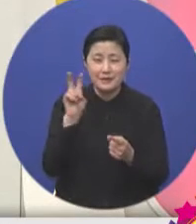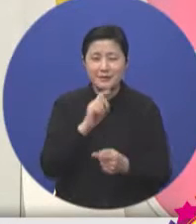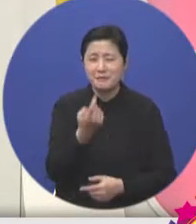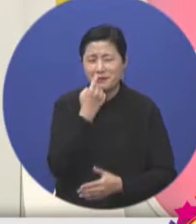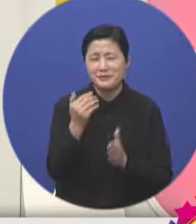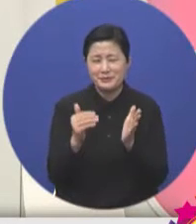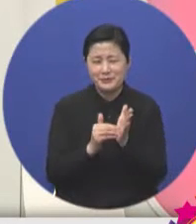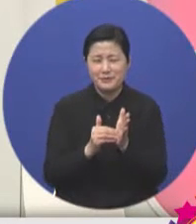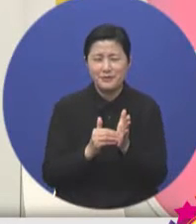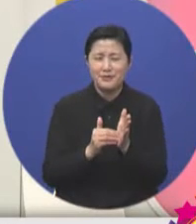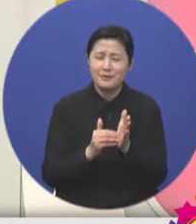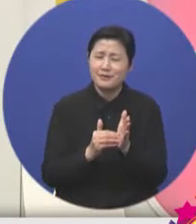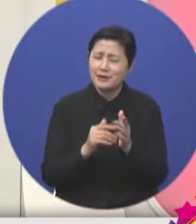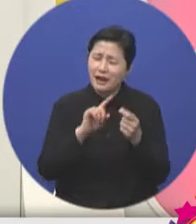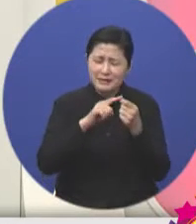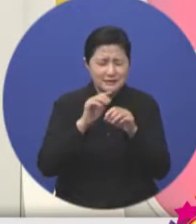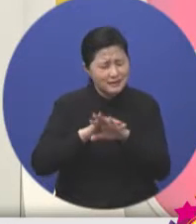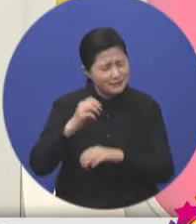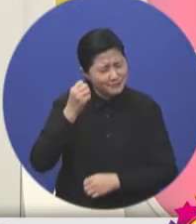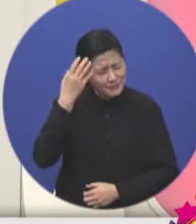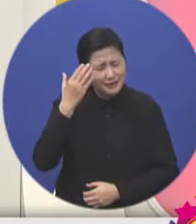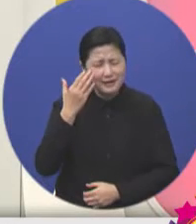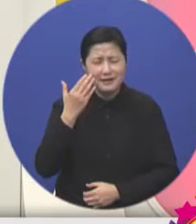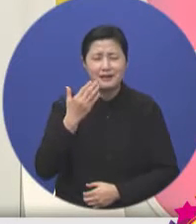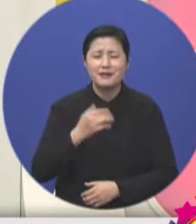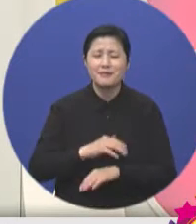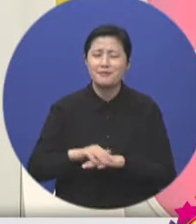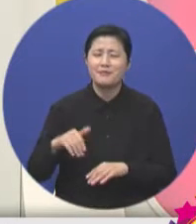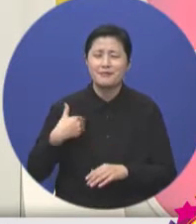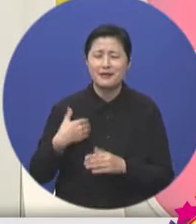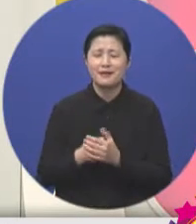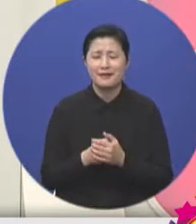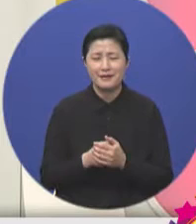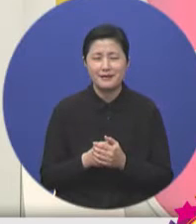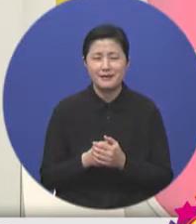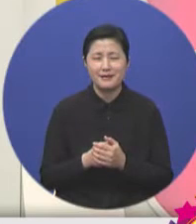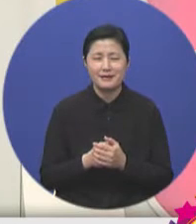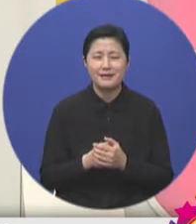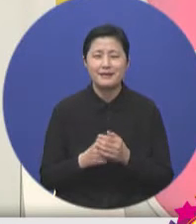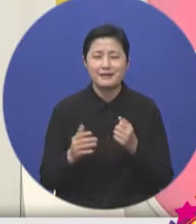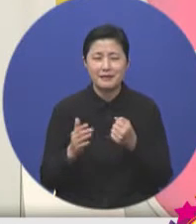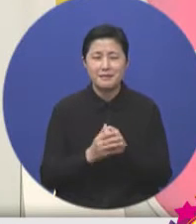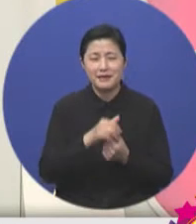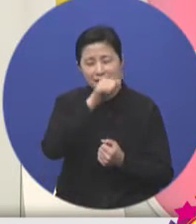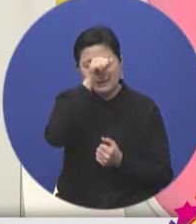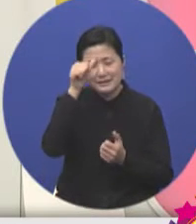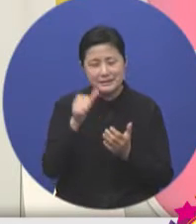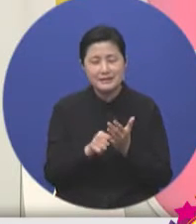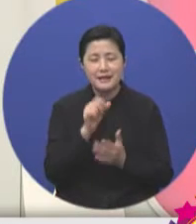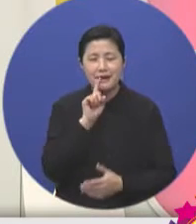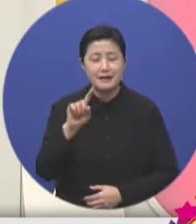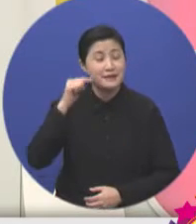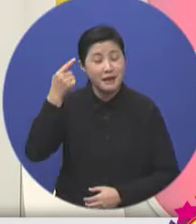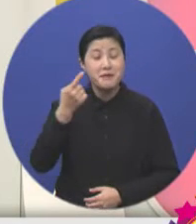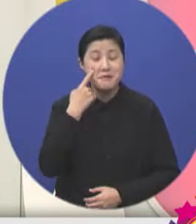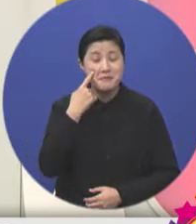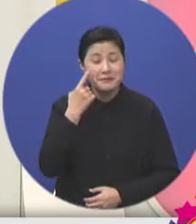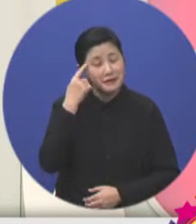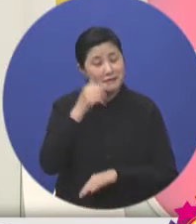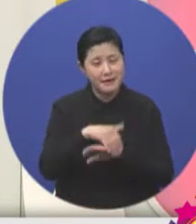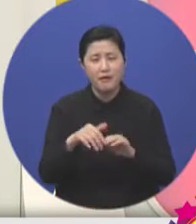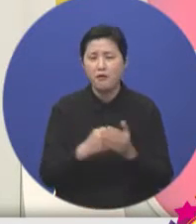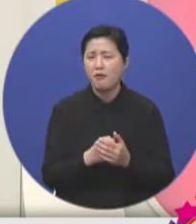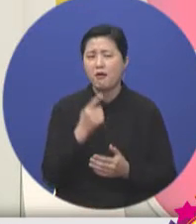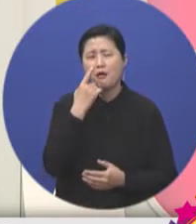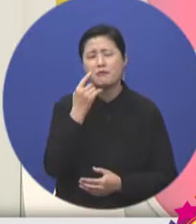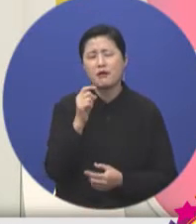네. 모르고서 가사를 몰라서 못 나갔고 봐야 하는데 그래서 뭐 인생 이걸로 해보려고 다음에 또 한번 해보려고 하고 가사가